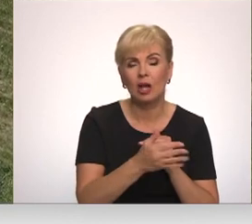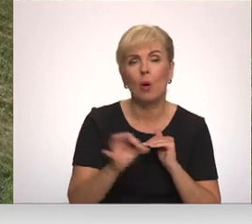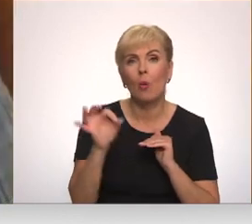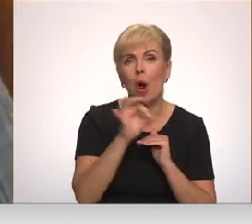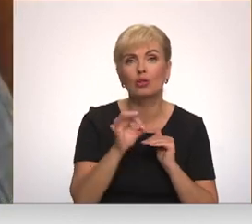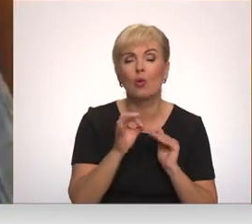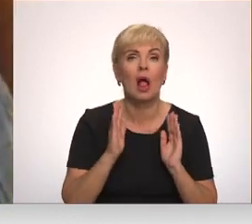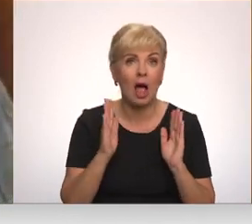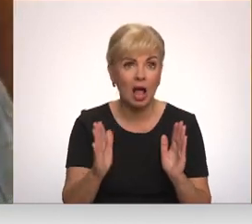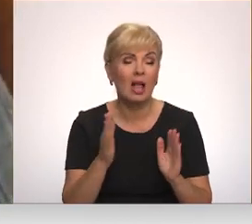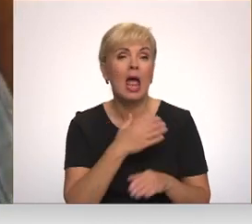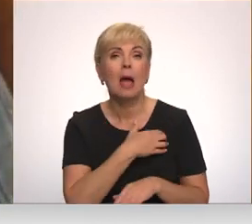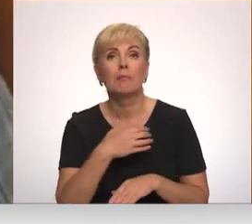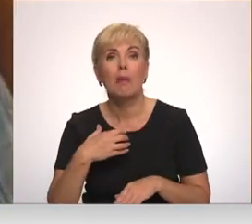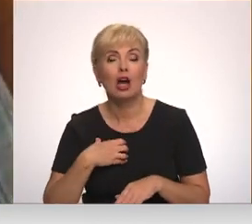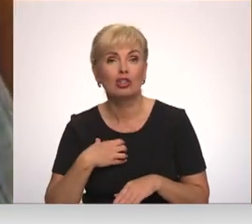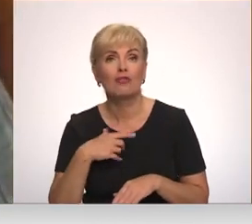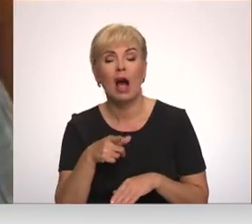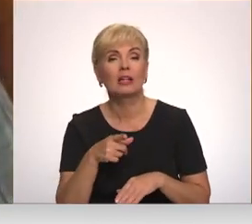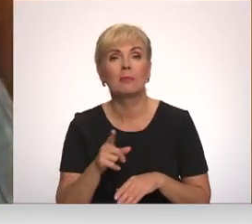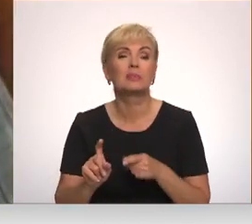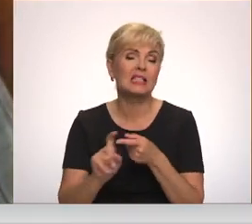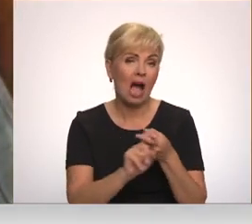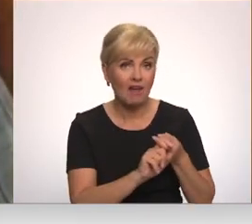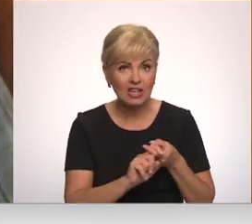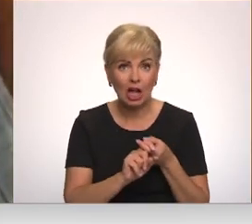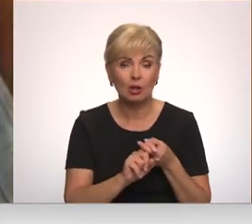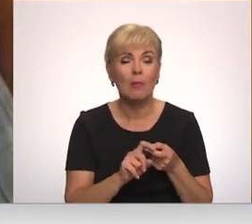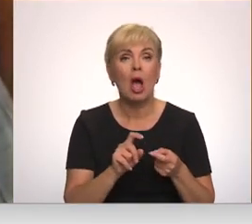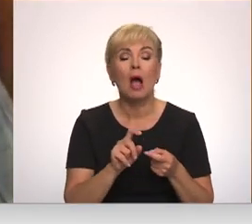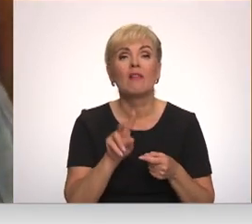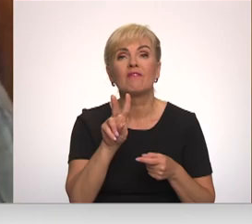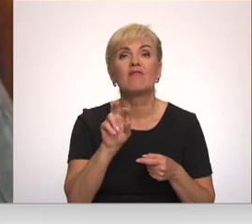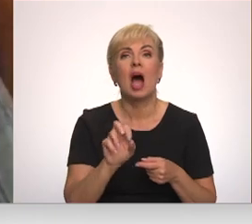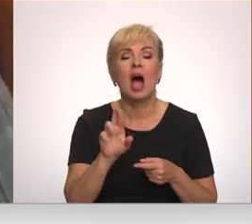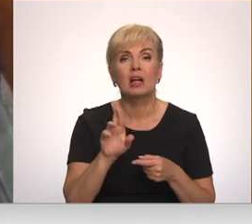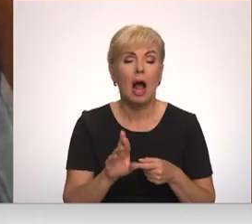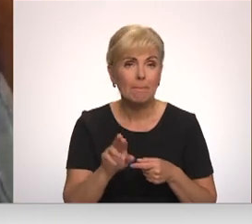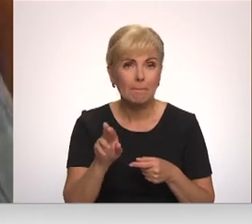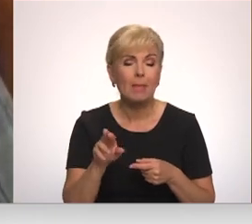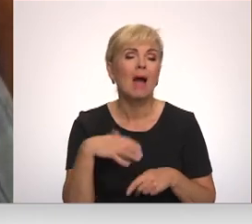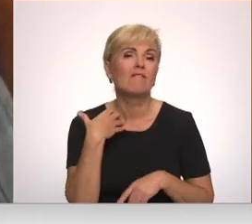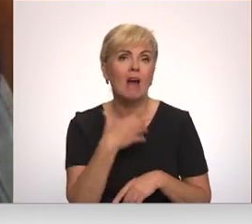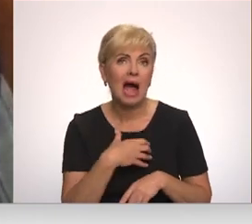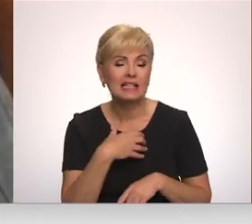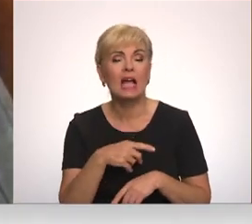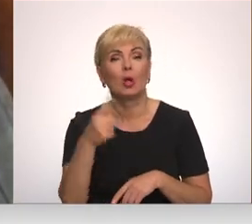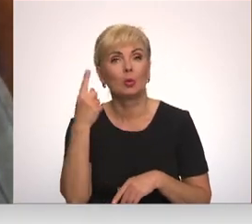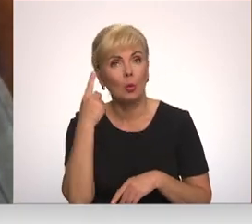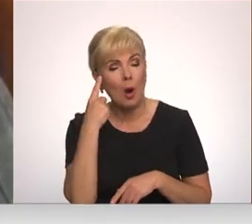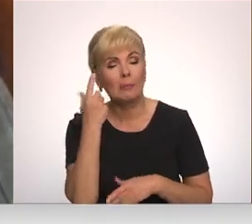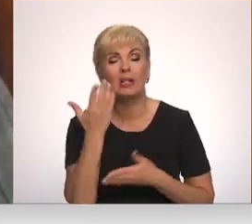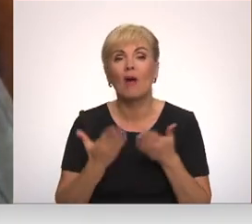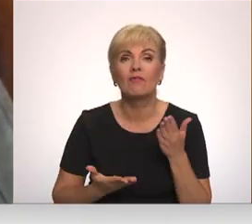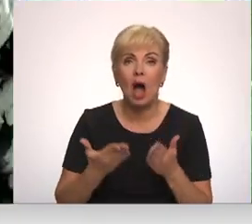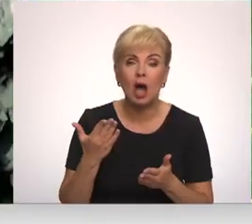uzulēlējuma. Pašvaldībām, pašvaldības savienībai un vides ministrijai vajadzētu domāt varbūt